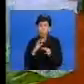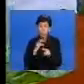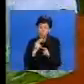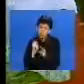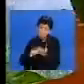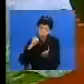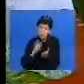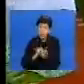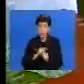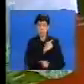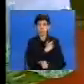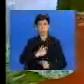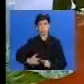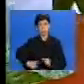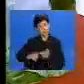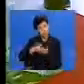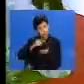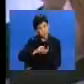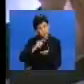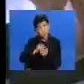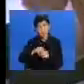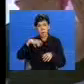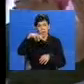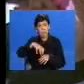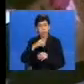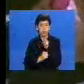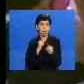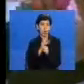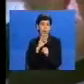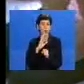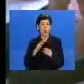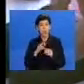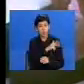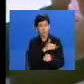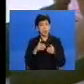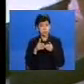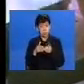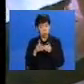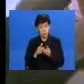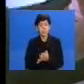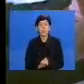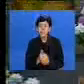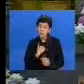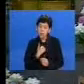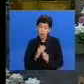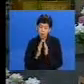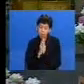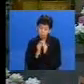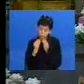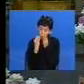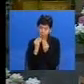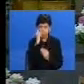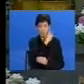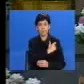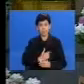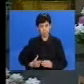ถวายพระพรพระบาทสมเด็จพระเจ้าอยู่หัวที่ศาลาศิริราช100ปีโรงพยาบาลศิริราชเพื่อแสดงความจงรักภักดี